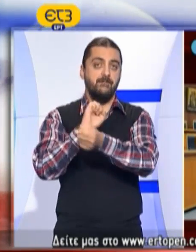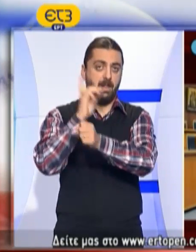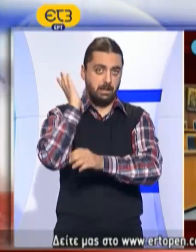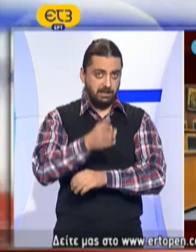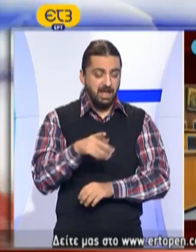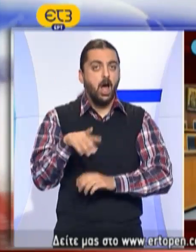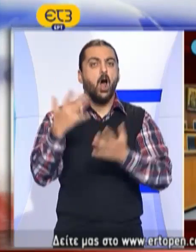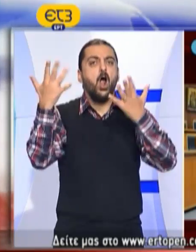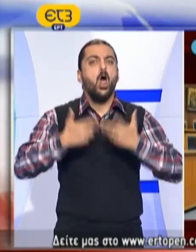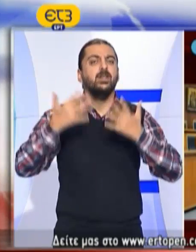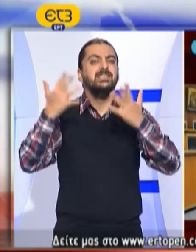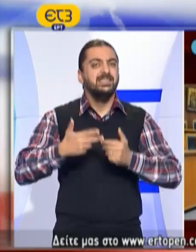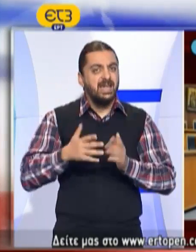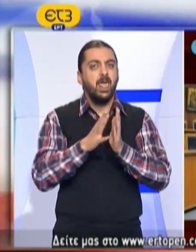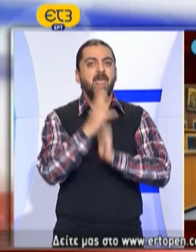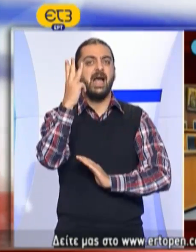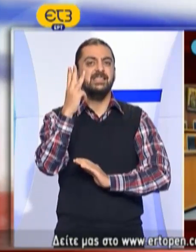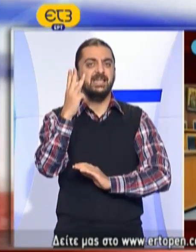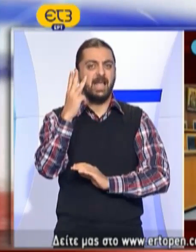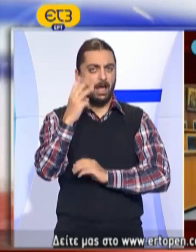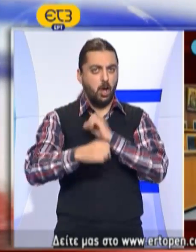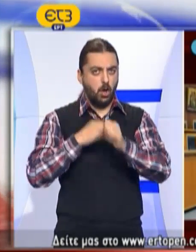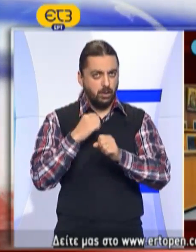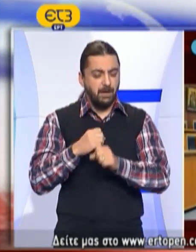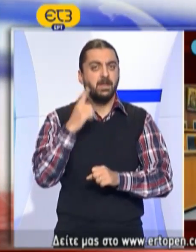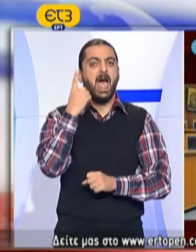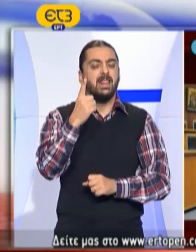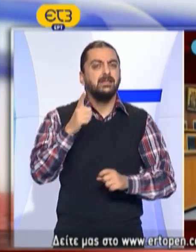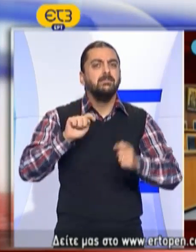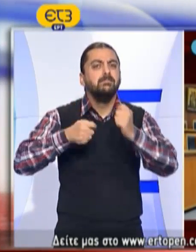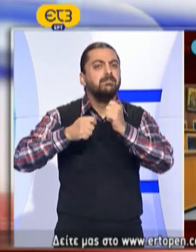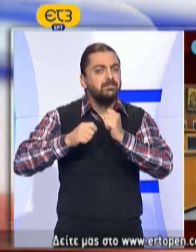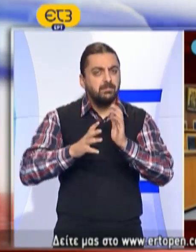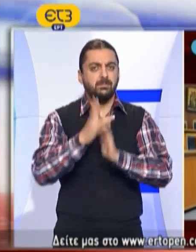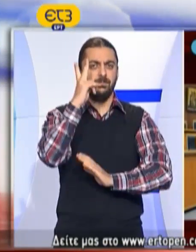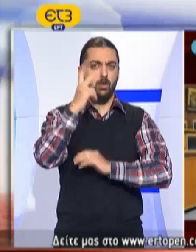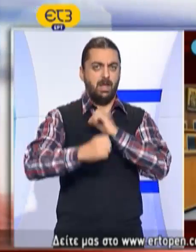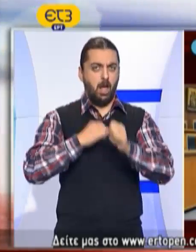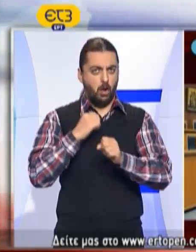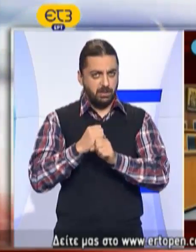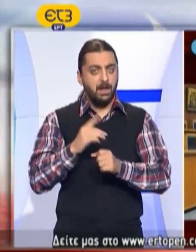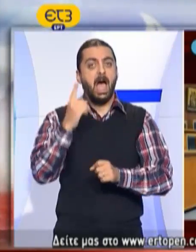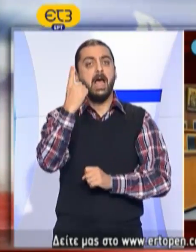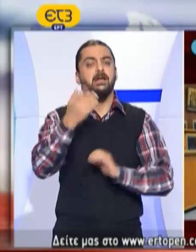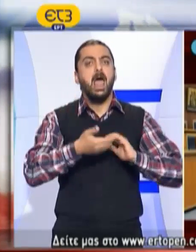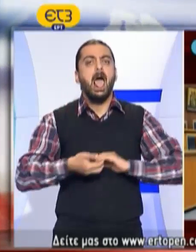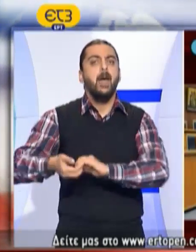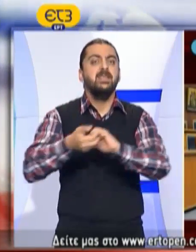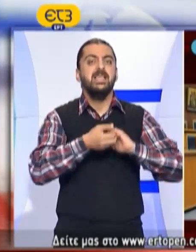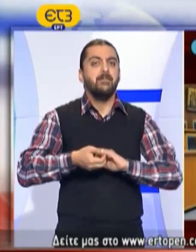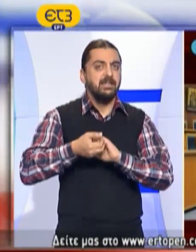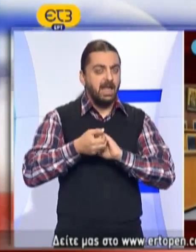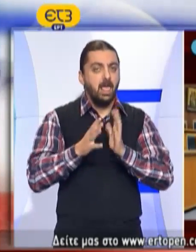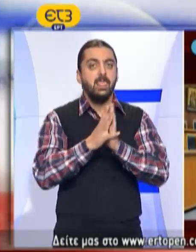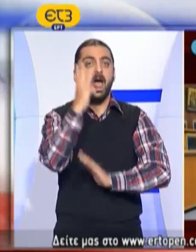λογίστρια Εφροσύνη Λαμπροπούλου, 13 έτη. Ο κατασκευαστής Αστέριος Οικονομίδης, 12 έτη. Ο επιχειρηματίας Γιώργος